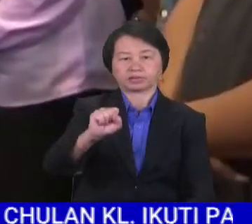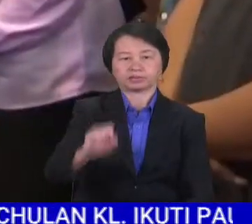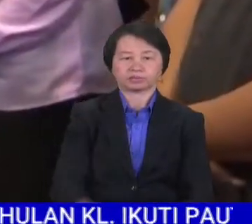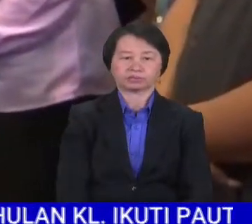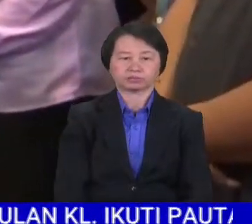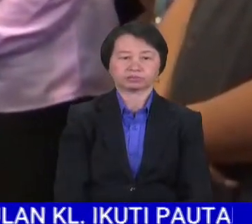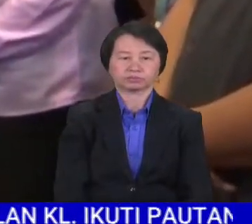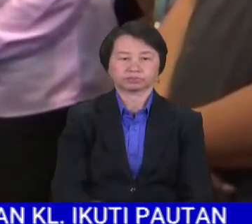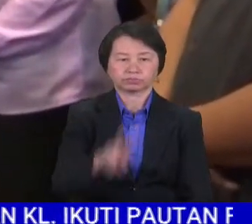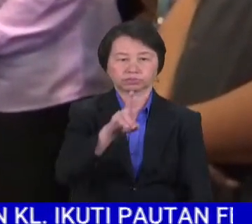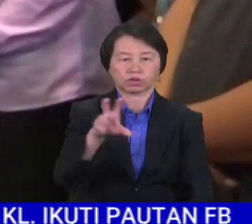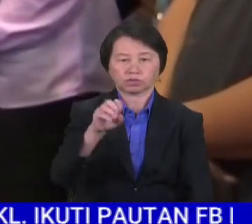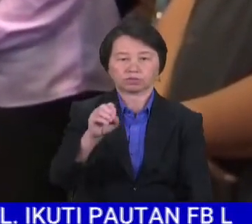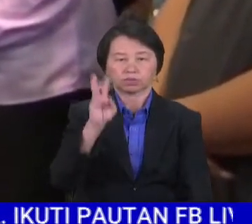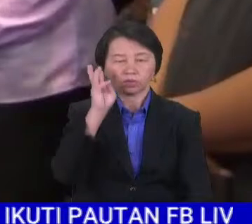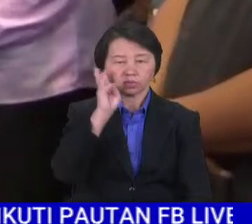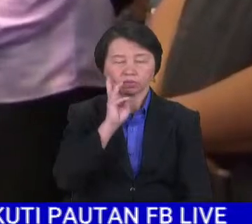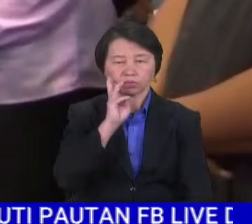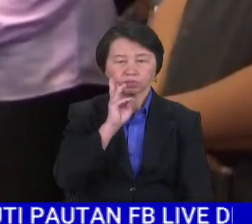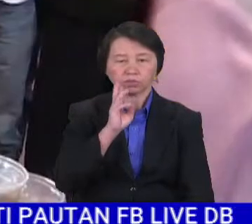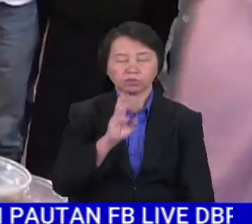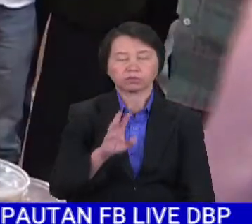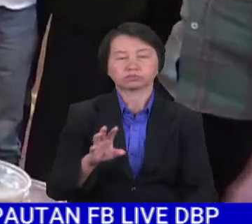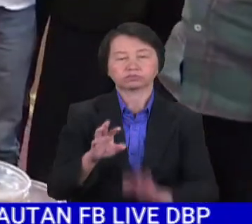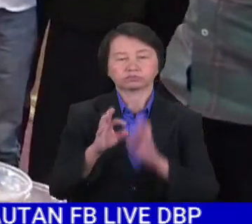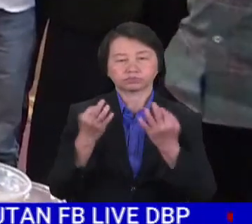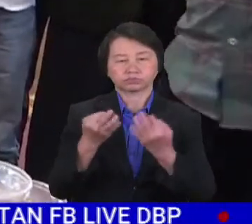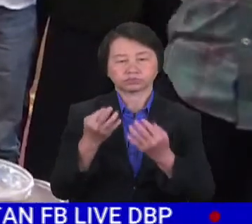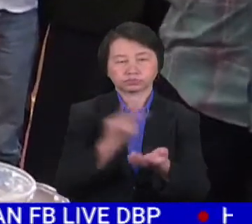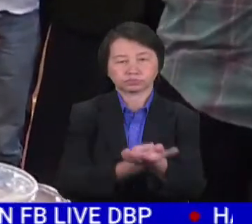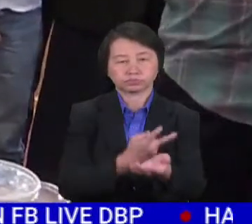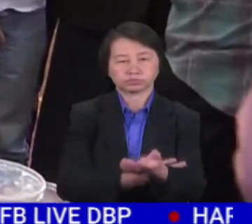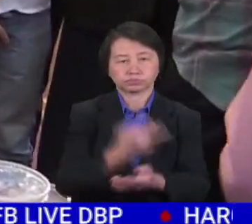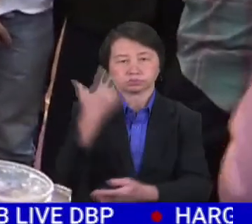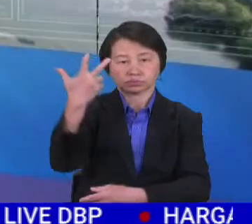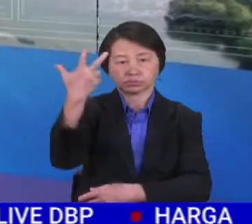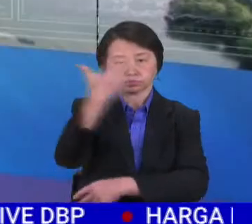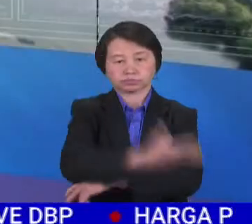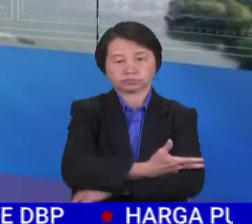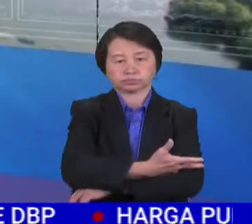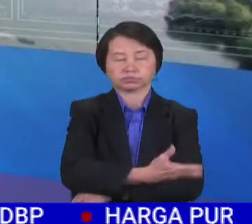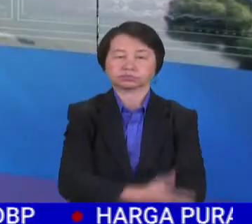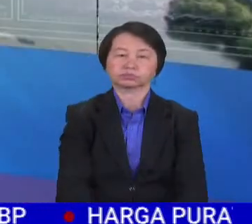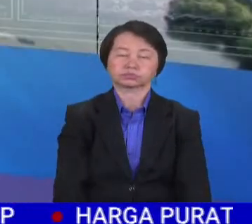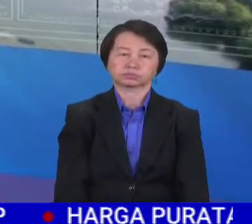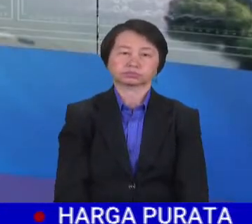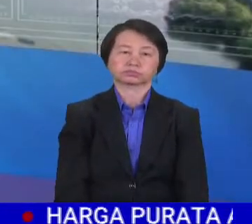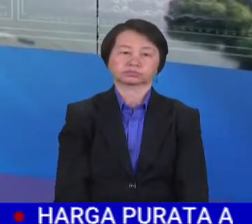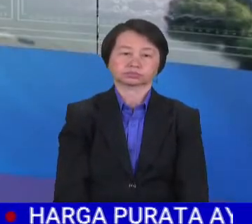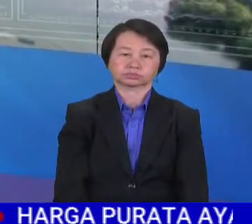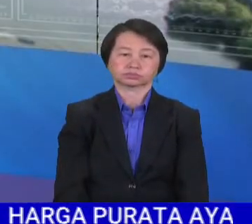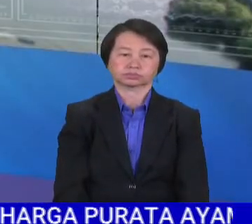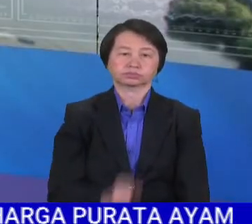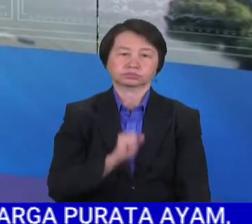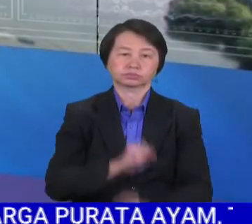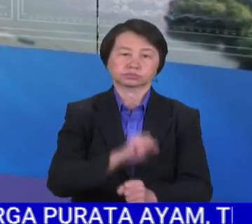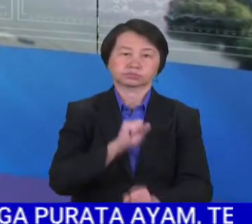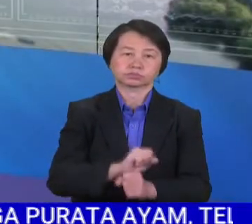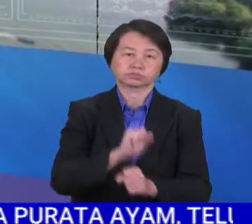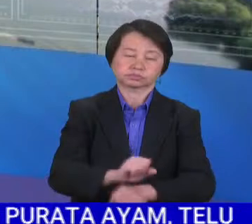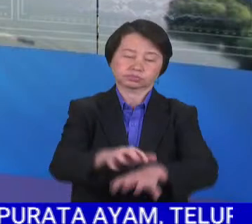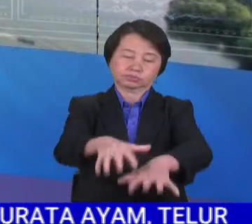seramai 20 wanita dan surirumah mengikuti kursus 3 hari ini Ayo kerja kerja